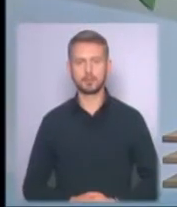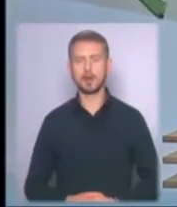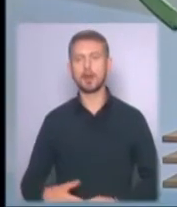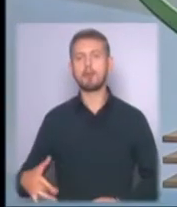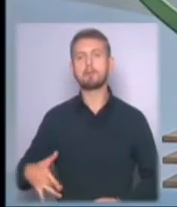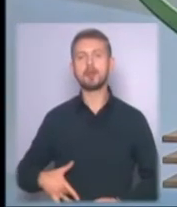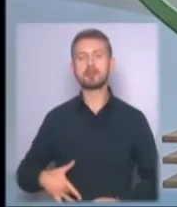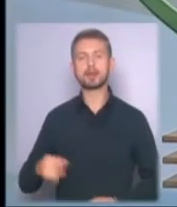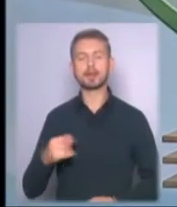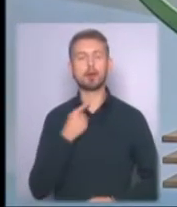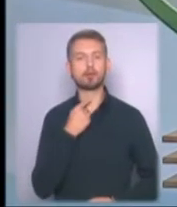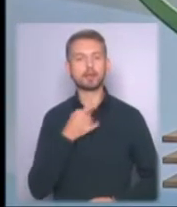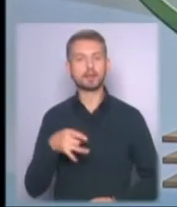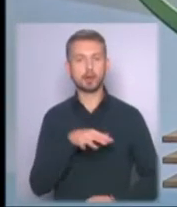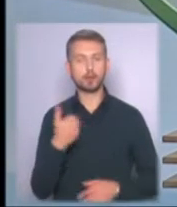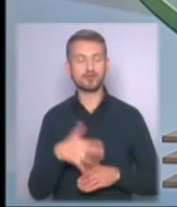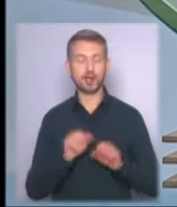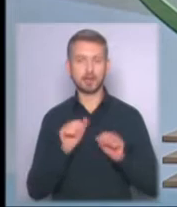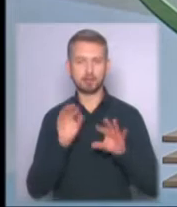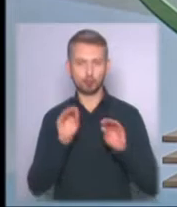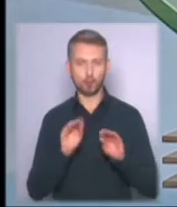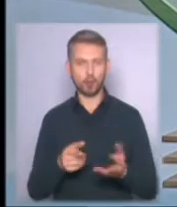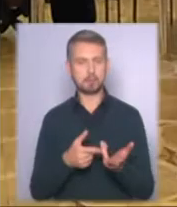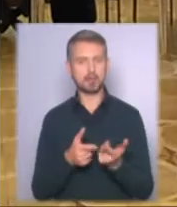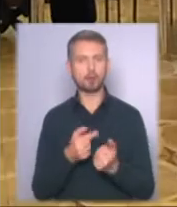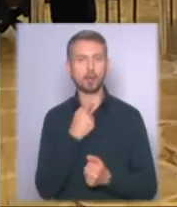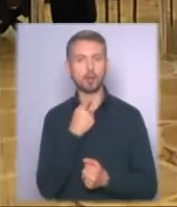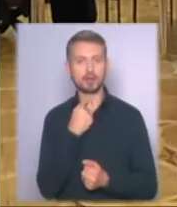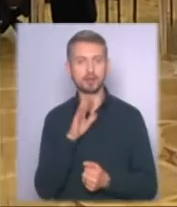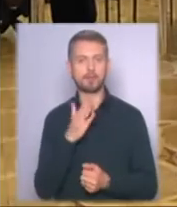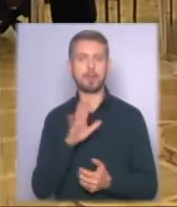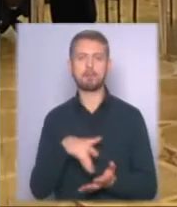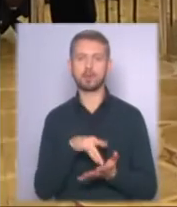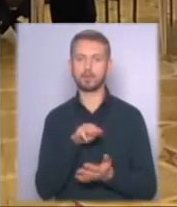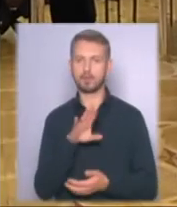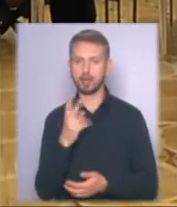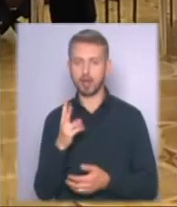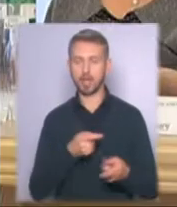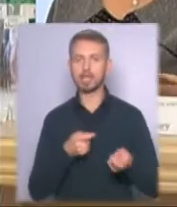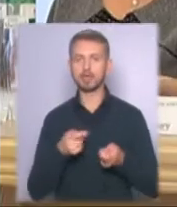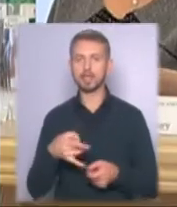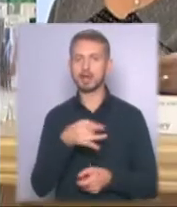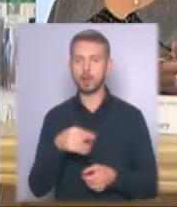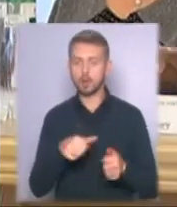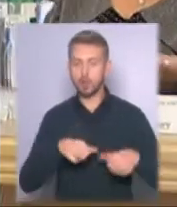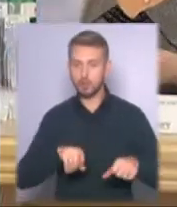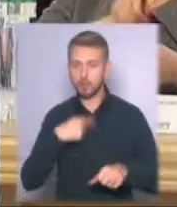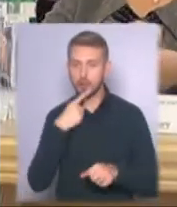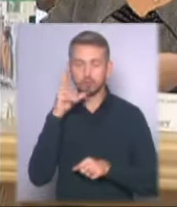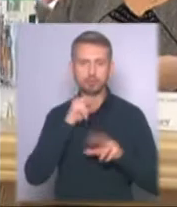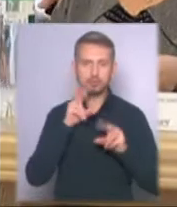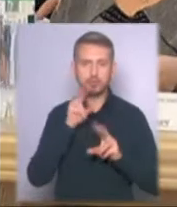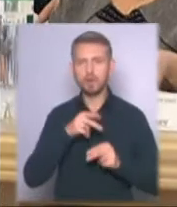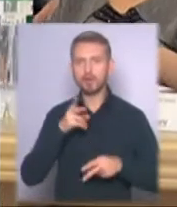Печерський та Голосіївський райони вже здали протоколи підрахунку голосів до міської ТВК. Керівники районних комісій говорять, розраховували